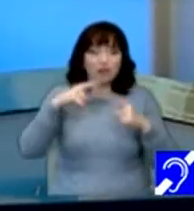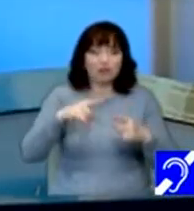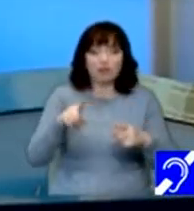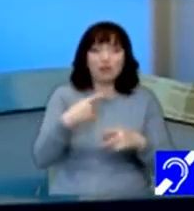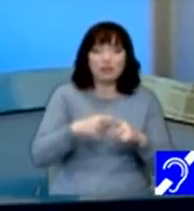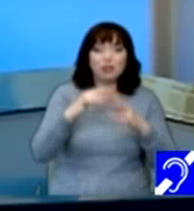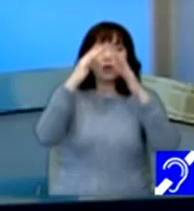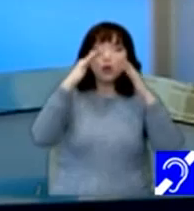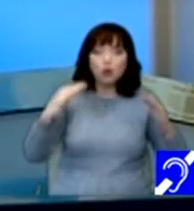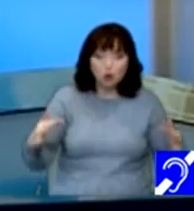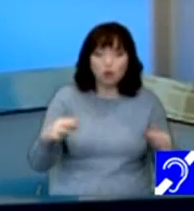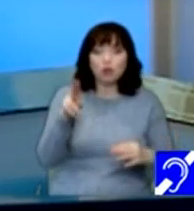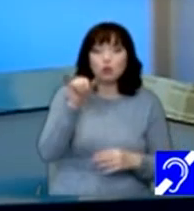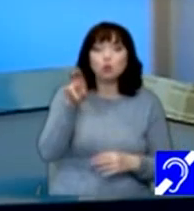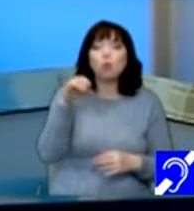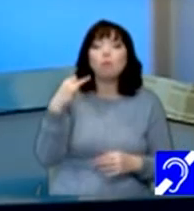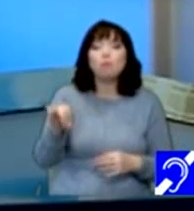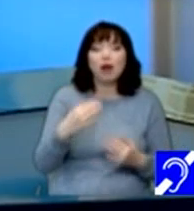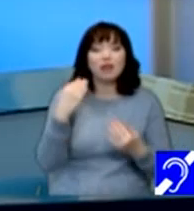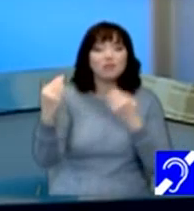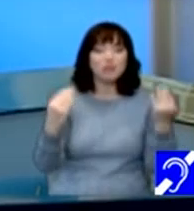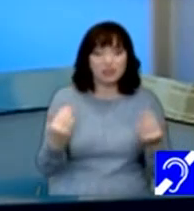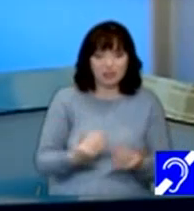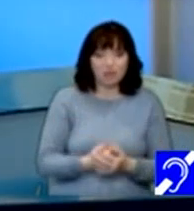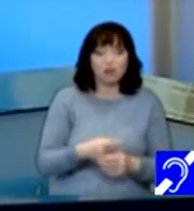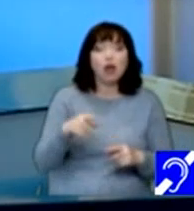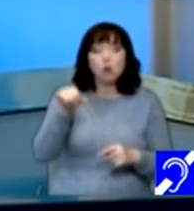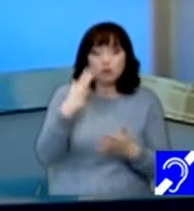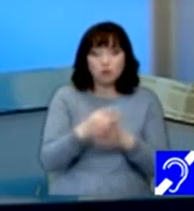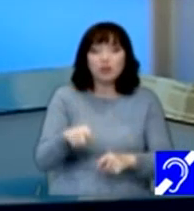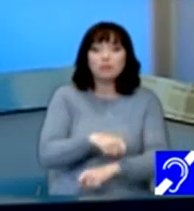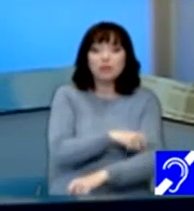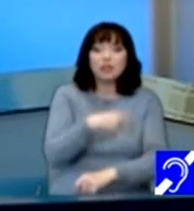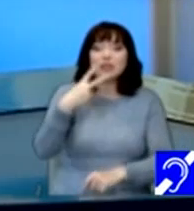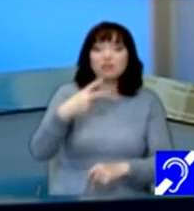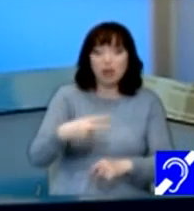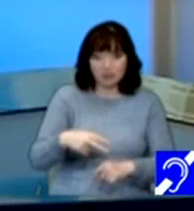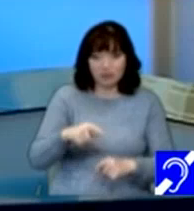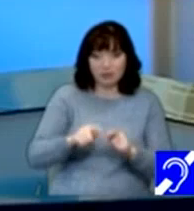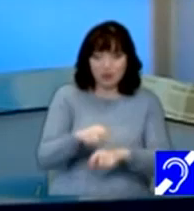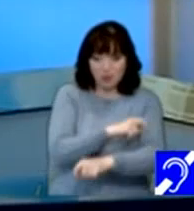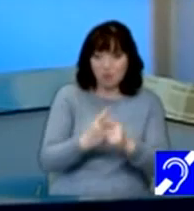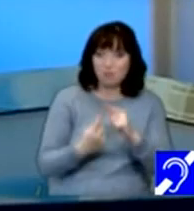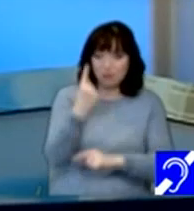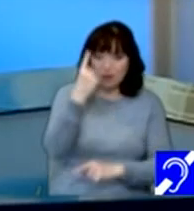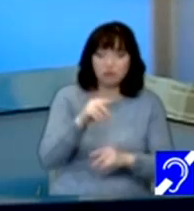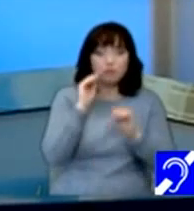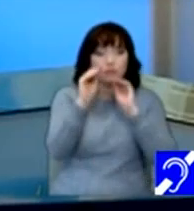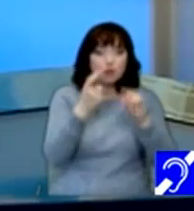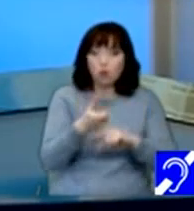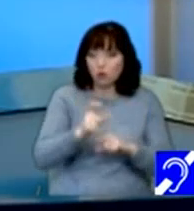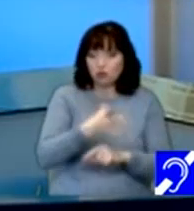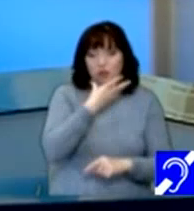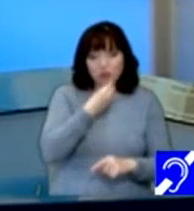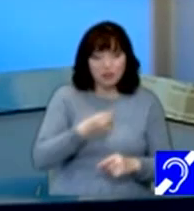Crăciun inaugurat la Expo Dubai 2020 are 20 de metri înălțime și este decorat spectaculos. Organizatorii au